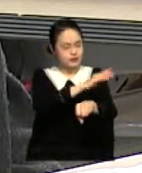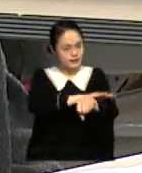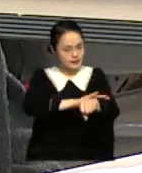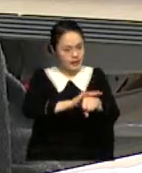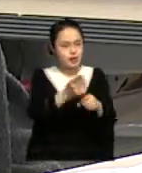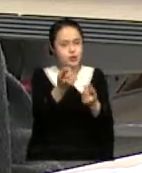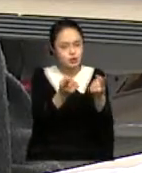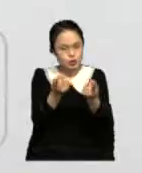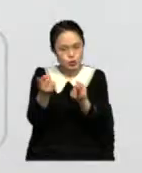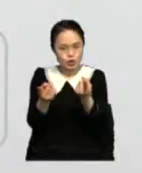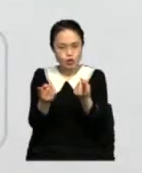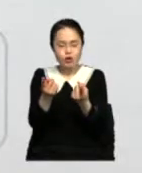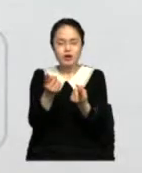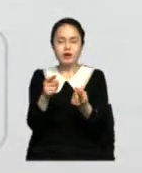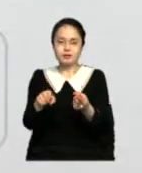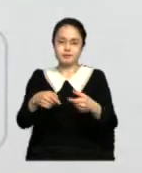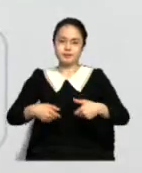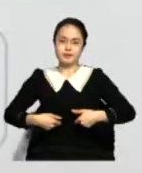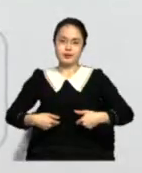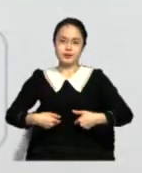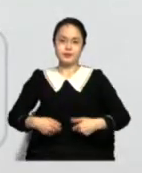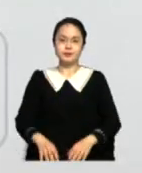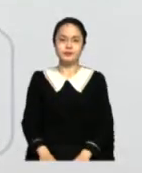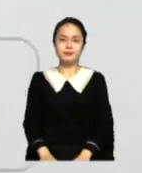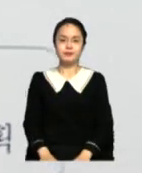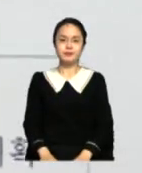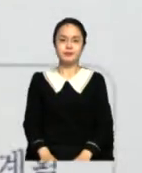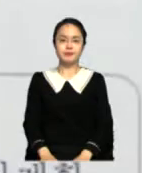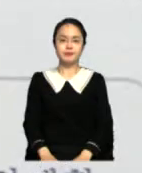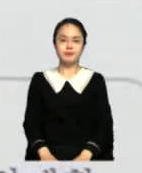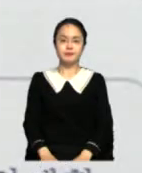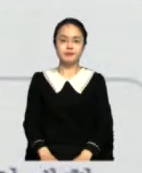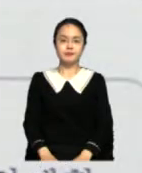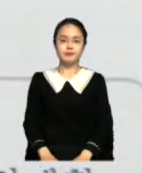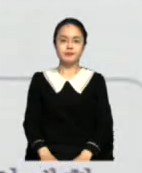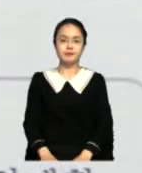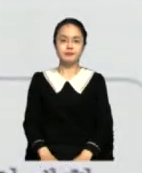조례 마련이 필요해 보입니다. 딜라이브 서울경기 케이블TV 오신영입니다.